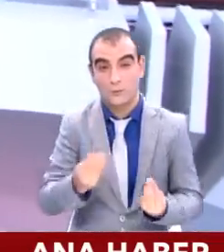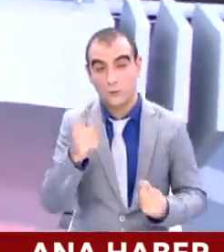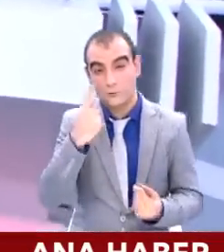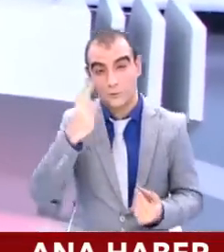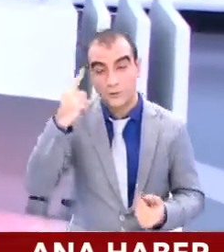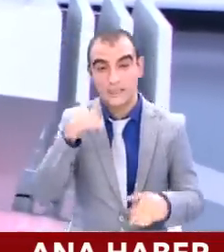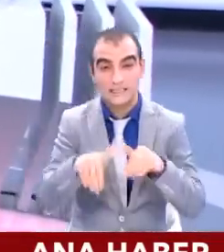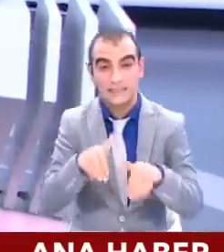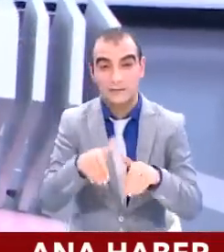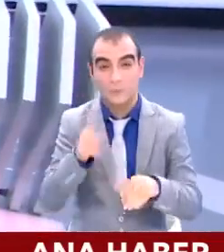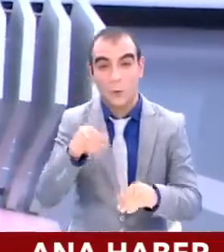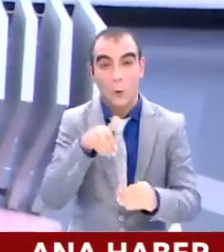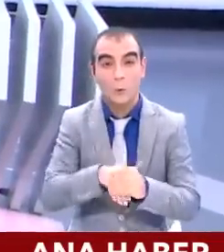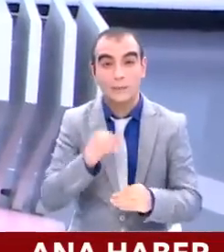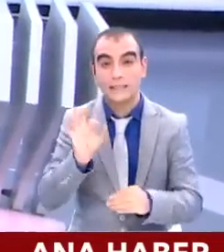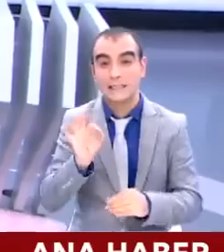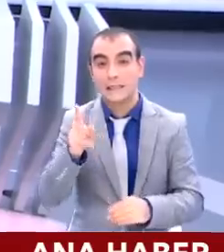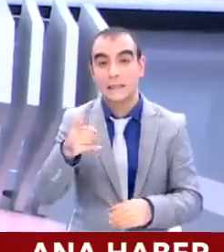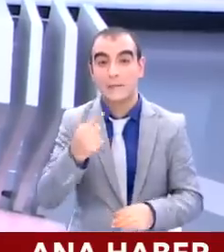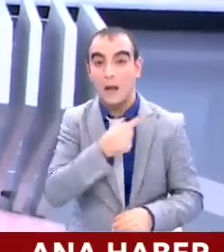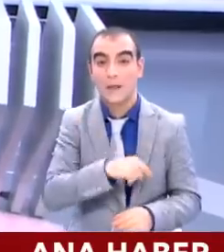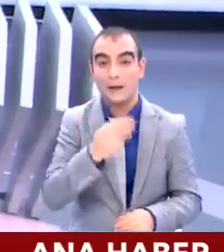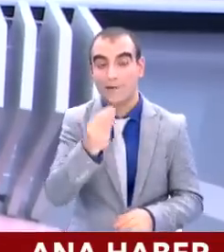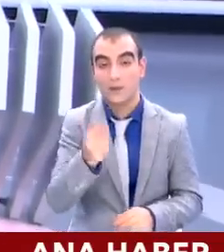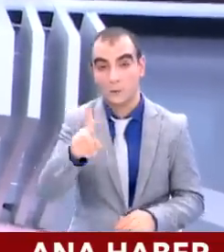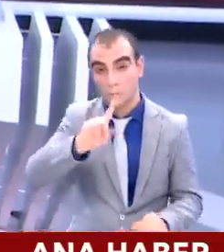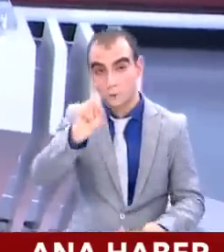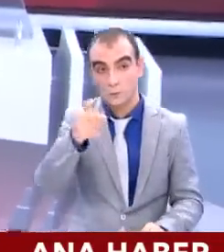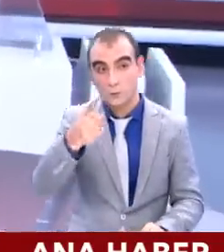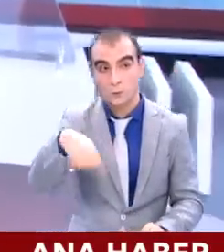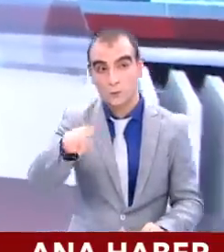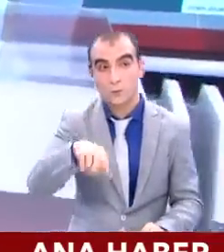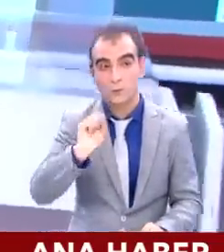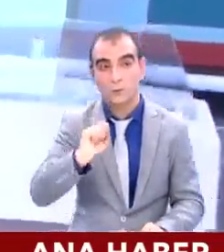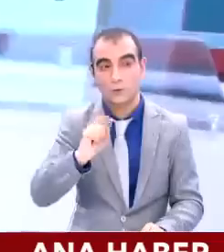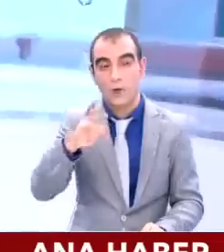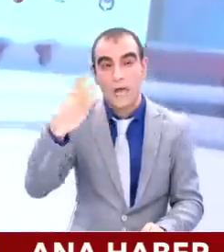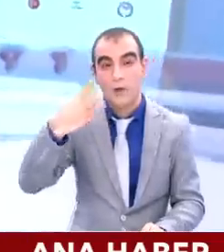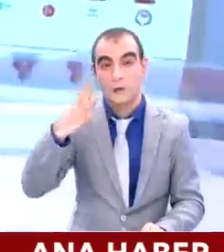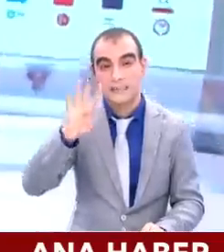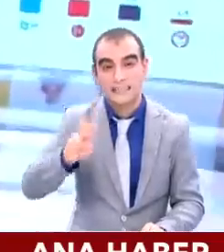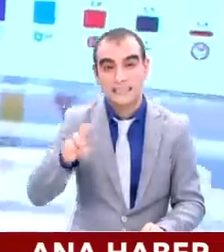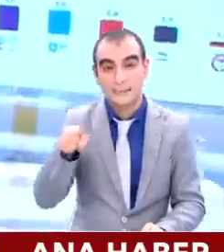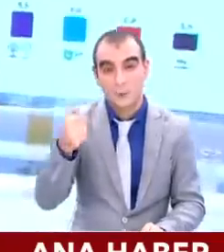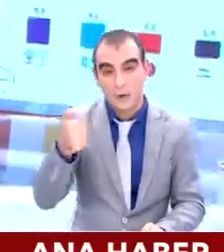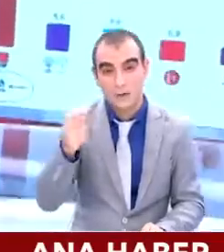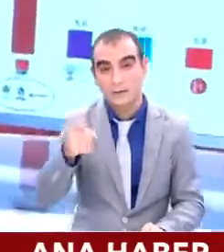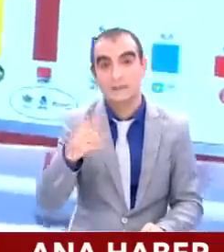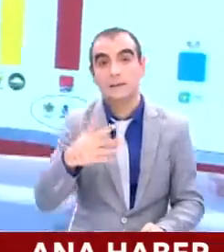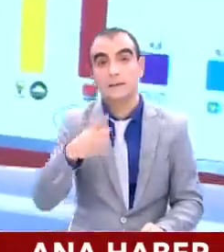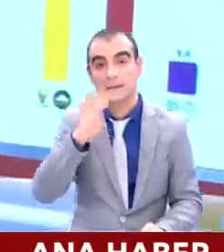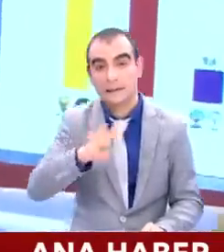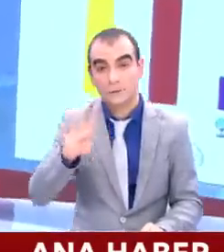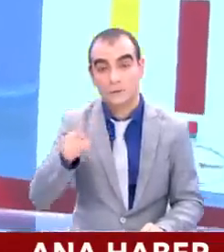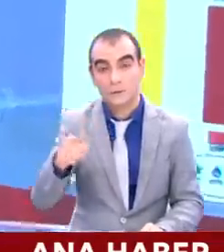cumhurbaşkanlığı seçimlerinde oyunuzu Hangi adaya verirsiniz diye sorulmuş optima'da Erdoğan %48,6 Kılıçdaroğlu